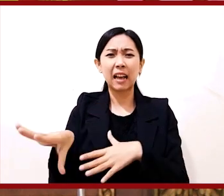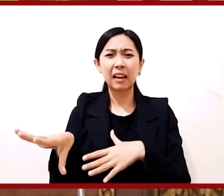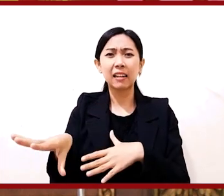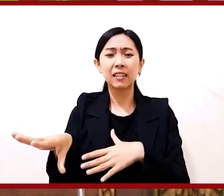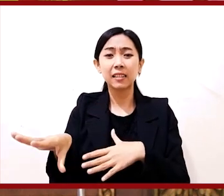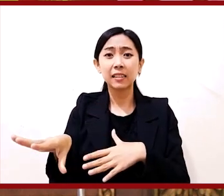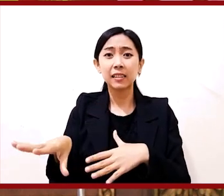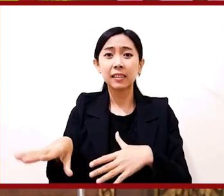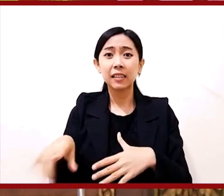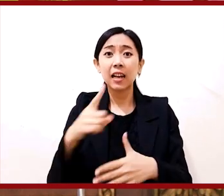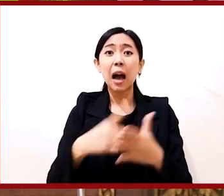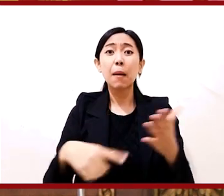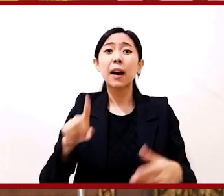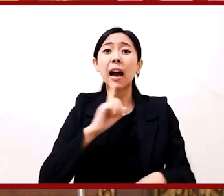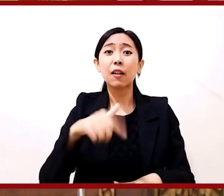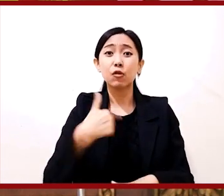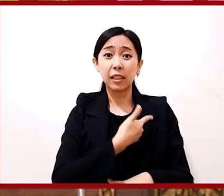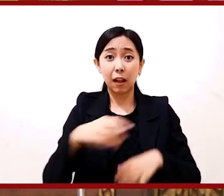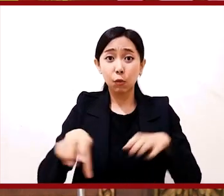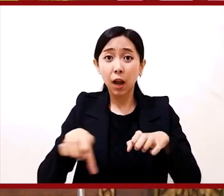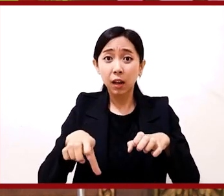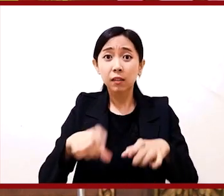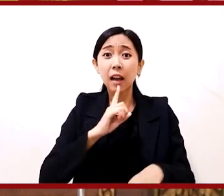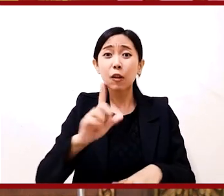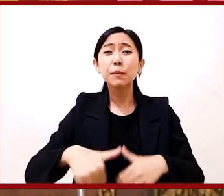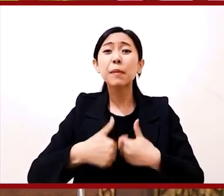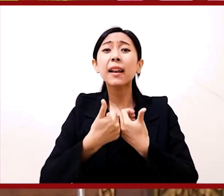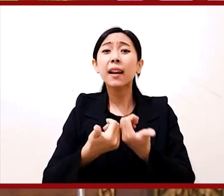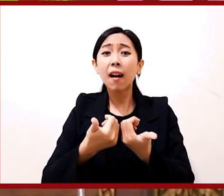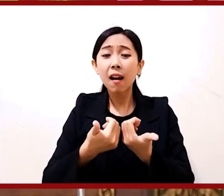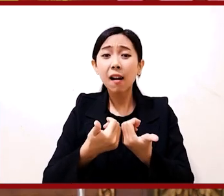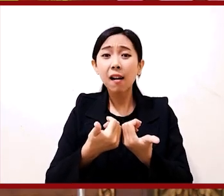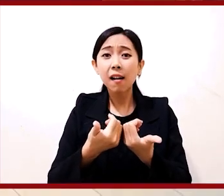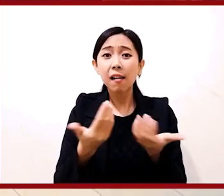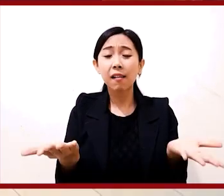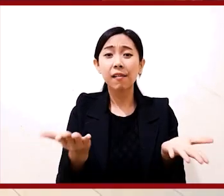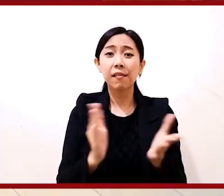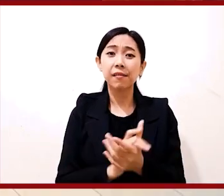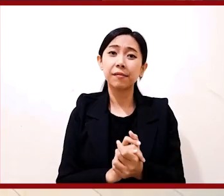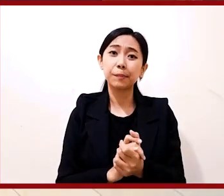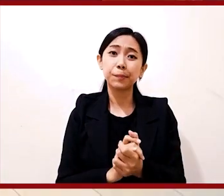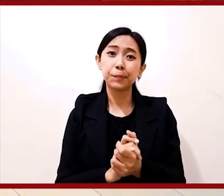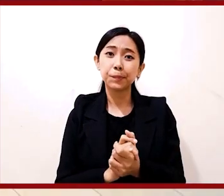tiada. Apa yang harus kita lakukan? Harus bagaimana?